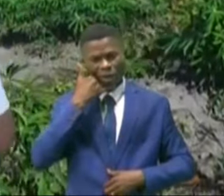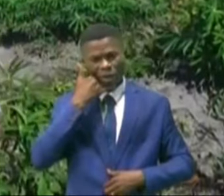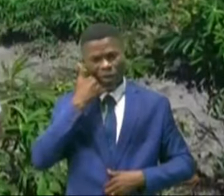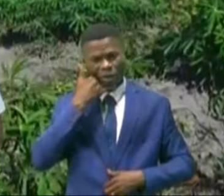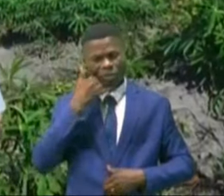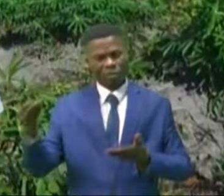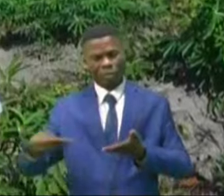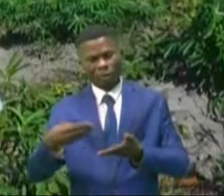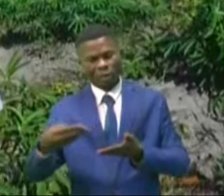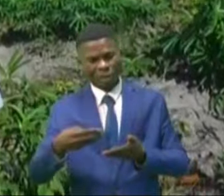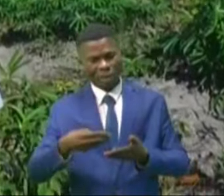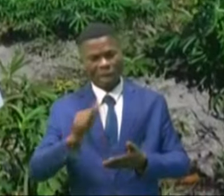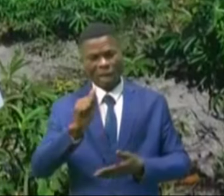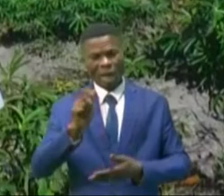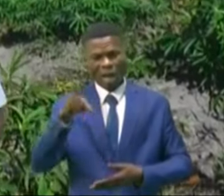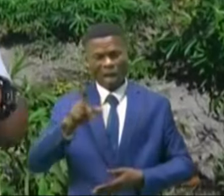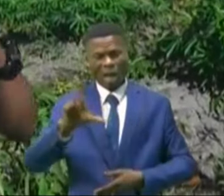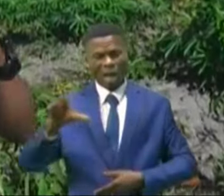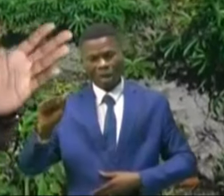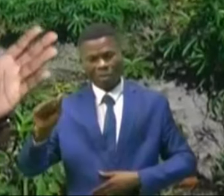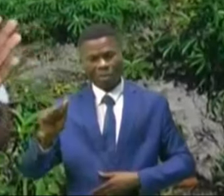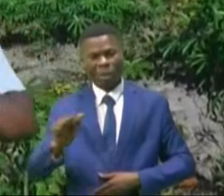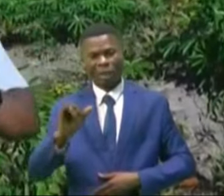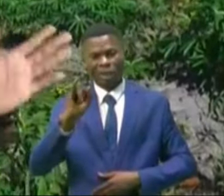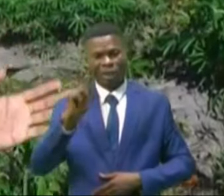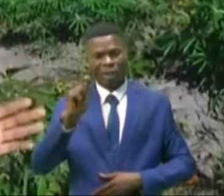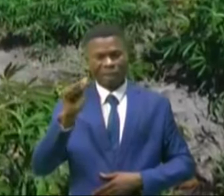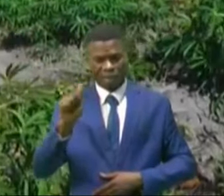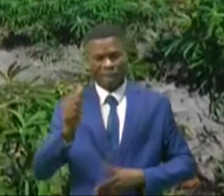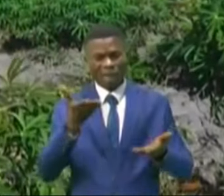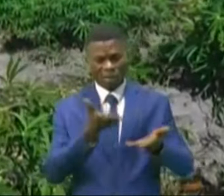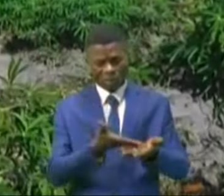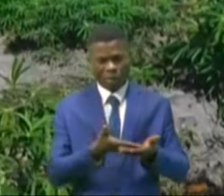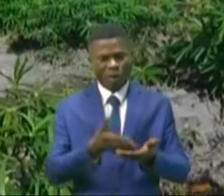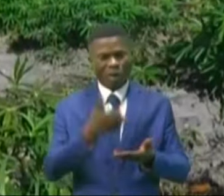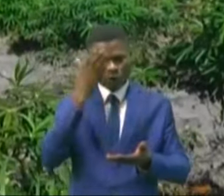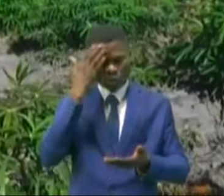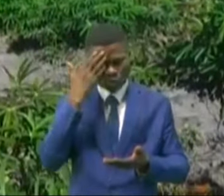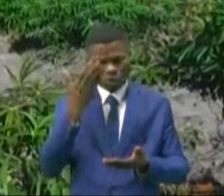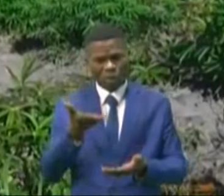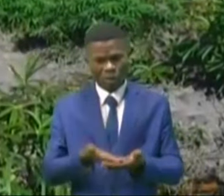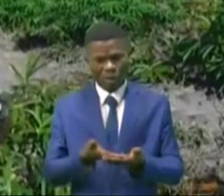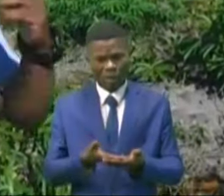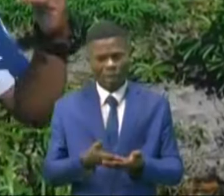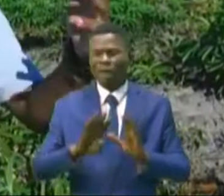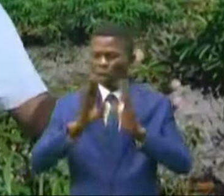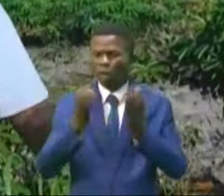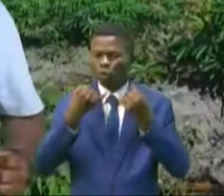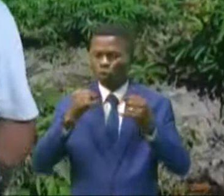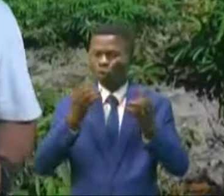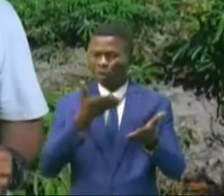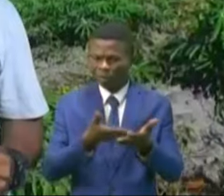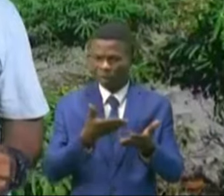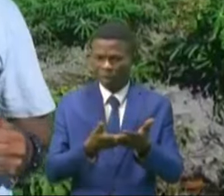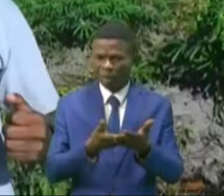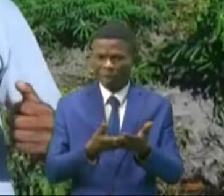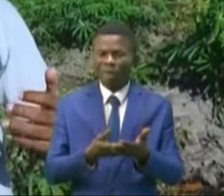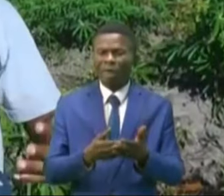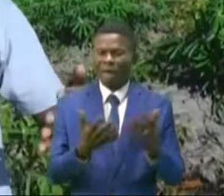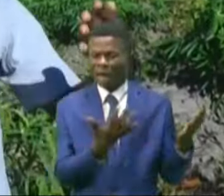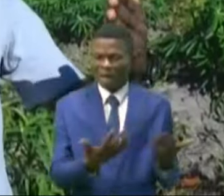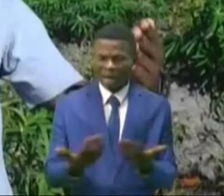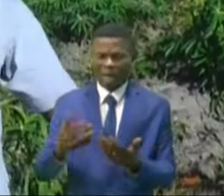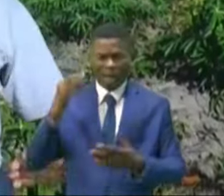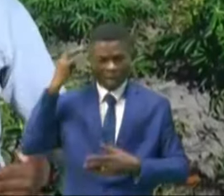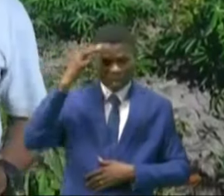téléchargez l'application que l'ITA a mis là-bas, c'est free, il ne faut pas payer l'argent et vous avez les données. C'est sous forme d'un scanner, ça va vous